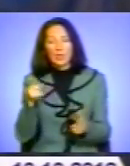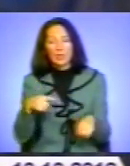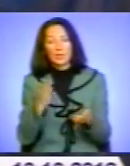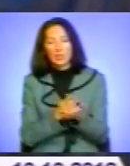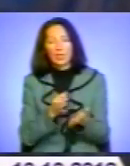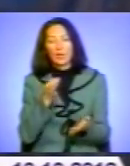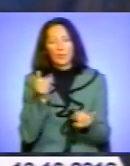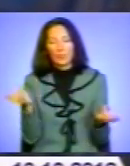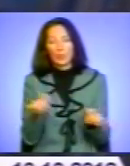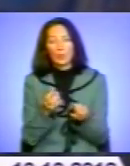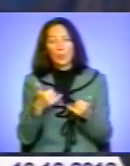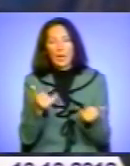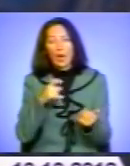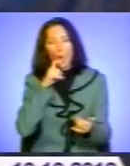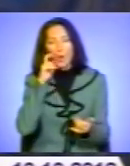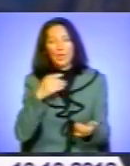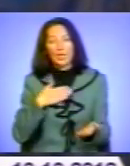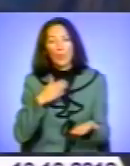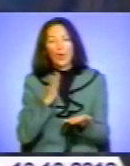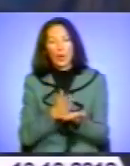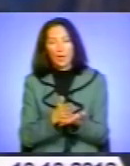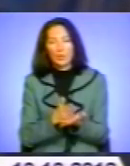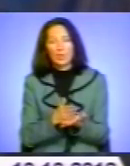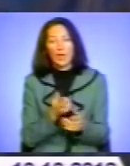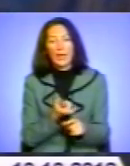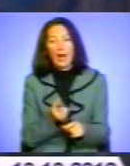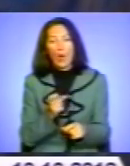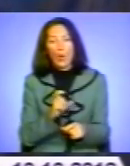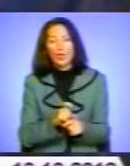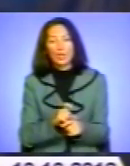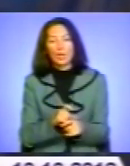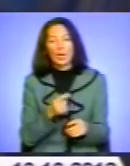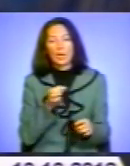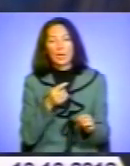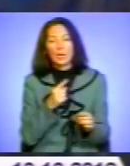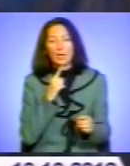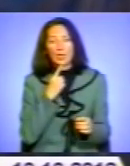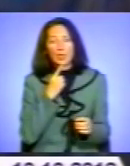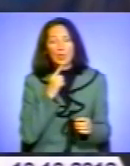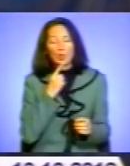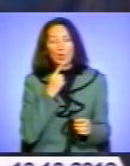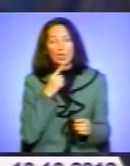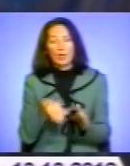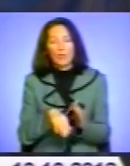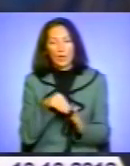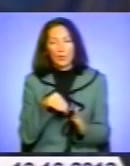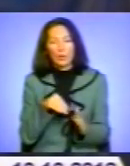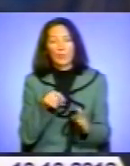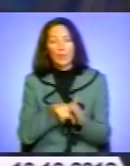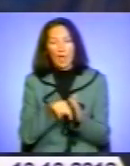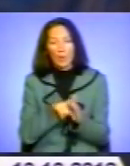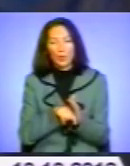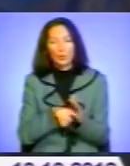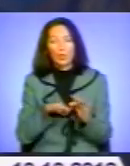мы оказываемся перед очень сложным выбором. А по сути дела